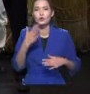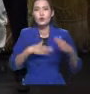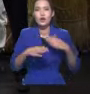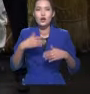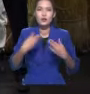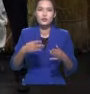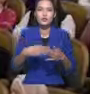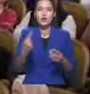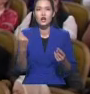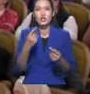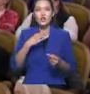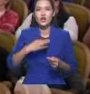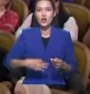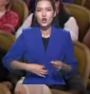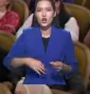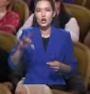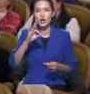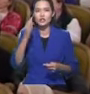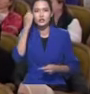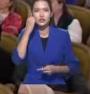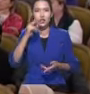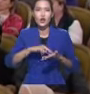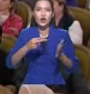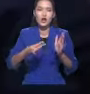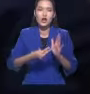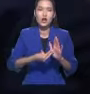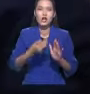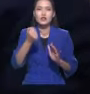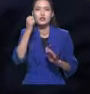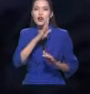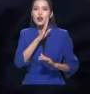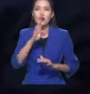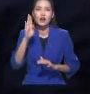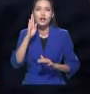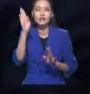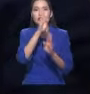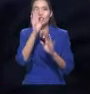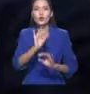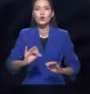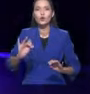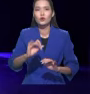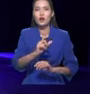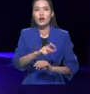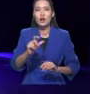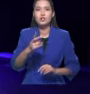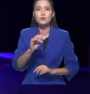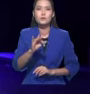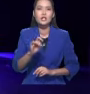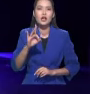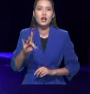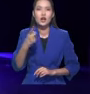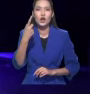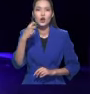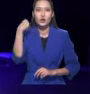Шығарма жалғызұлының шаңырағына сыймай, қарттар үйін пайдаланған қарт ананың мұңлы тағдыры туралы. Халық әртісі Бикен Римованың